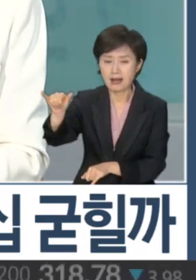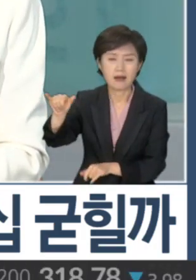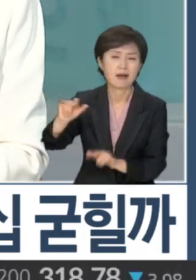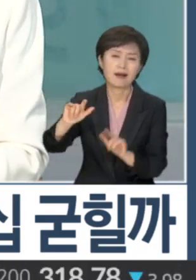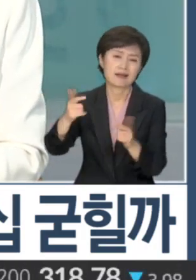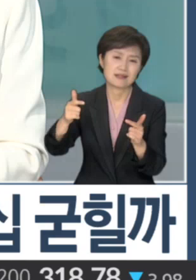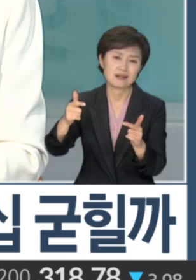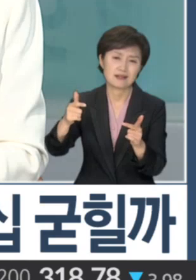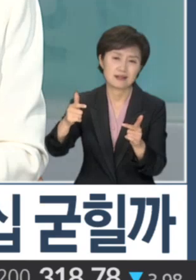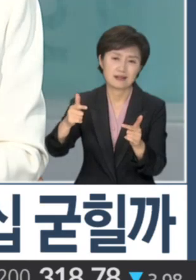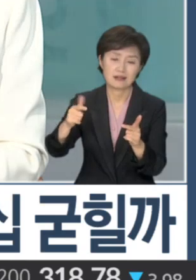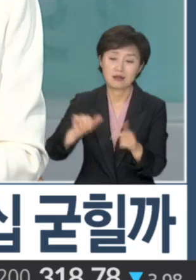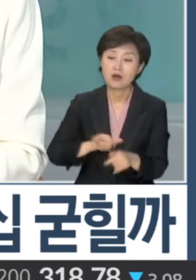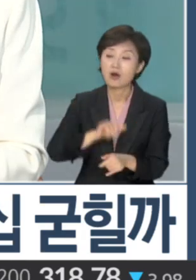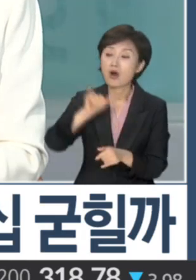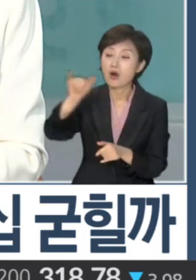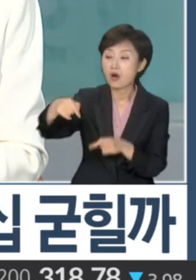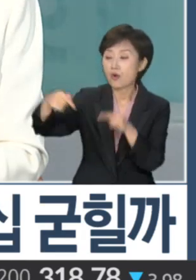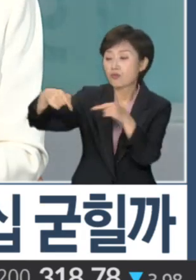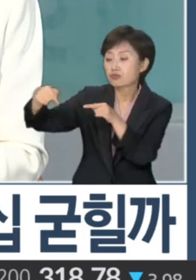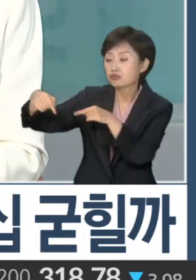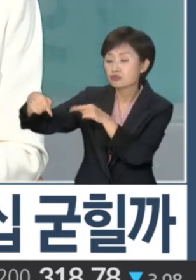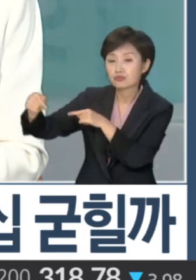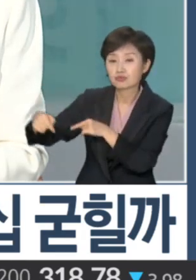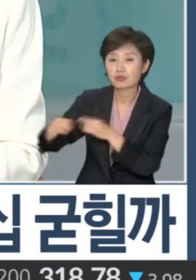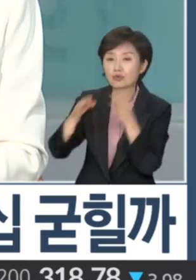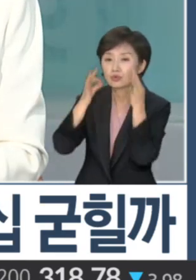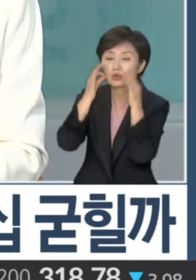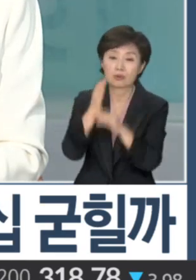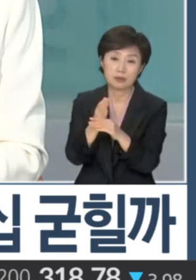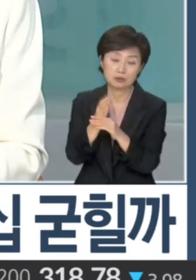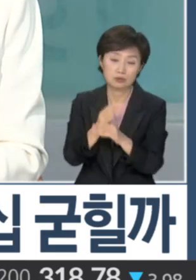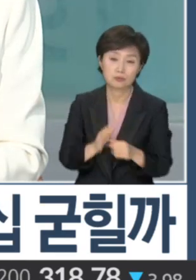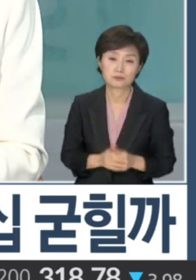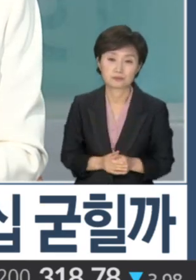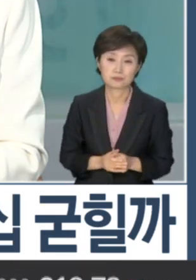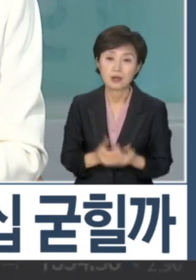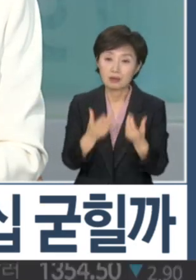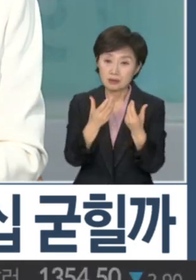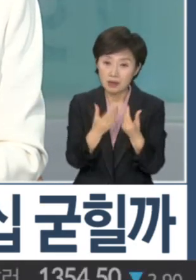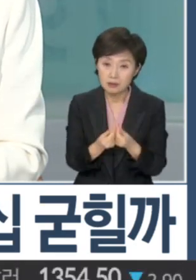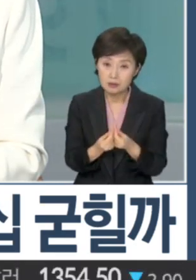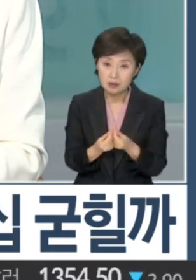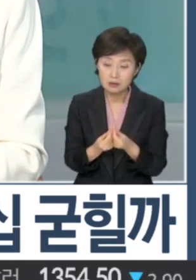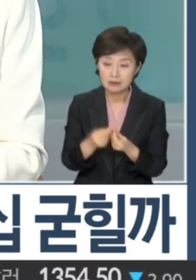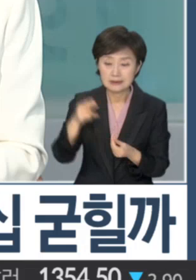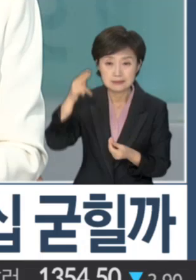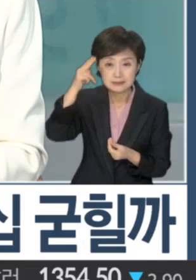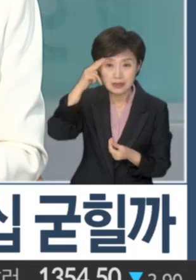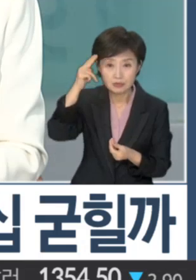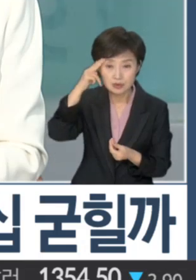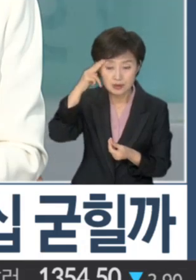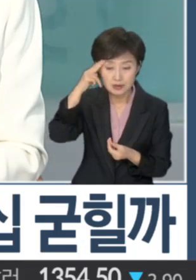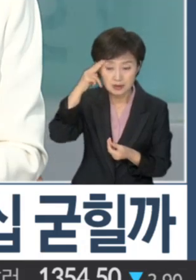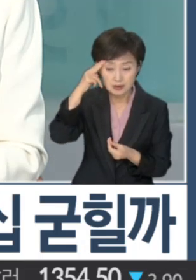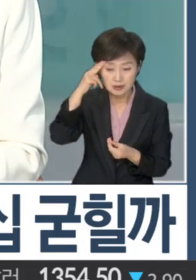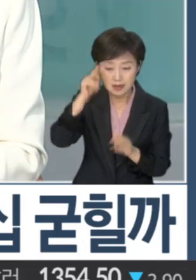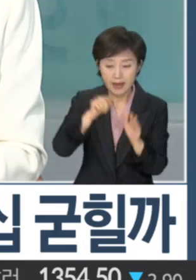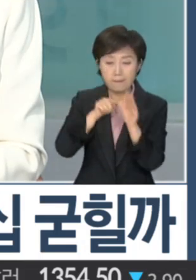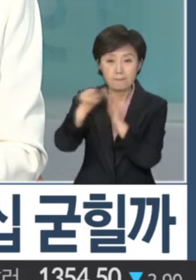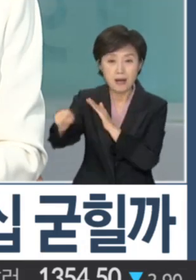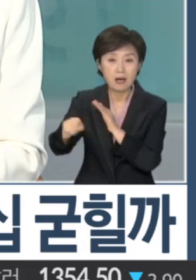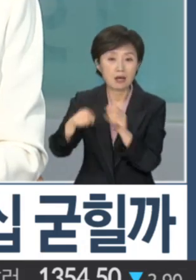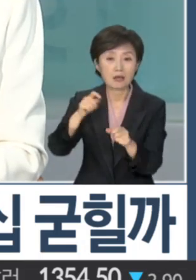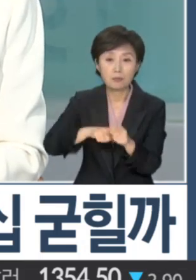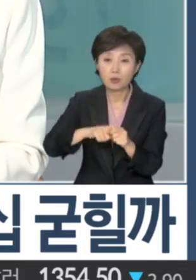이 외교안보 행규보에 대한 좀 폄훼성 성격의 발언이라고 보는데 사우디에 대한 이 국빈 방문을 가겠다는 것은